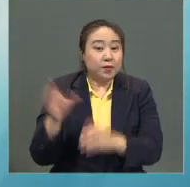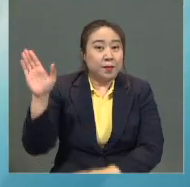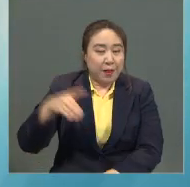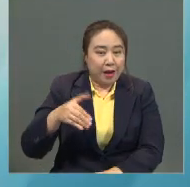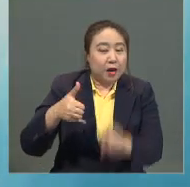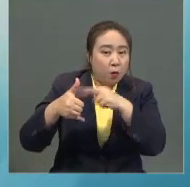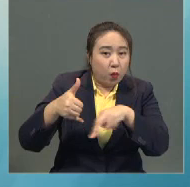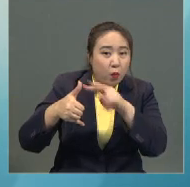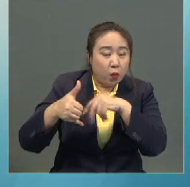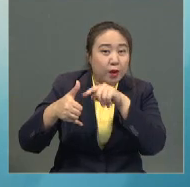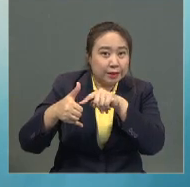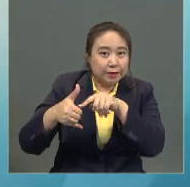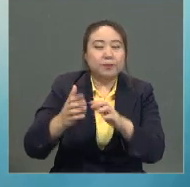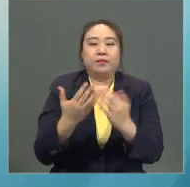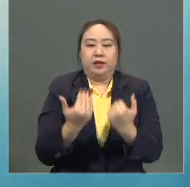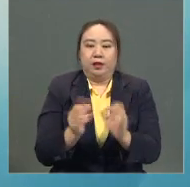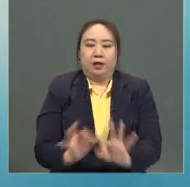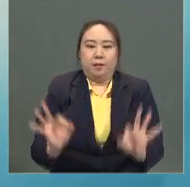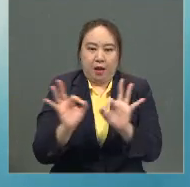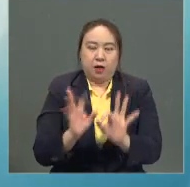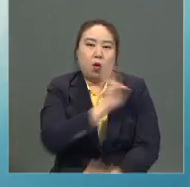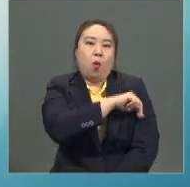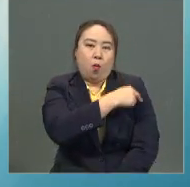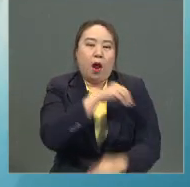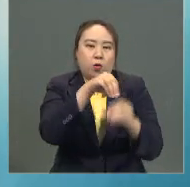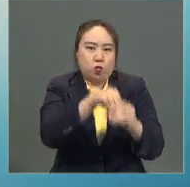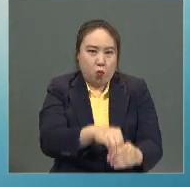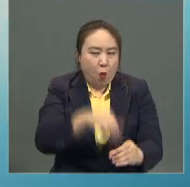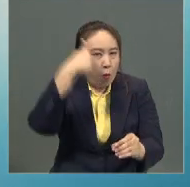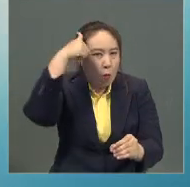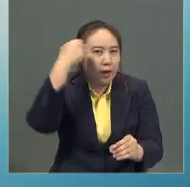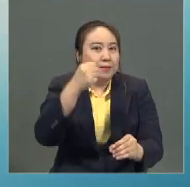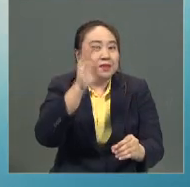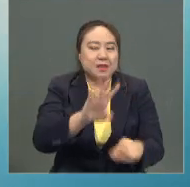กลุ่มนี้ที่มีกิจการกิจกรรมมีธุรกิจธุรกรรมมาทำสัญญามาทำให้ธุรกิจของเราขับเคลื่อนได้เท่านั้นเป็นผู้ที่เดินทางสำหรับกลุ่มที่จะเข้ามาในลักษณะของไม่ได้เข้าand wellness Programนะครับก็จะต้องอยู่ในโรงพยาบาล 14